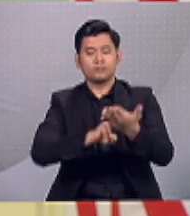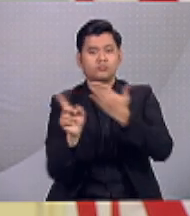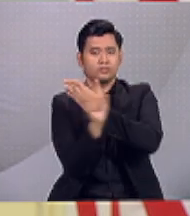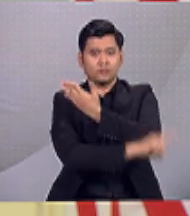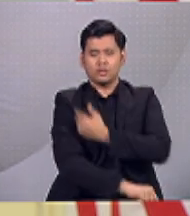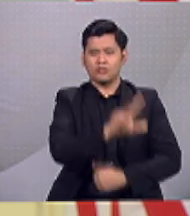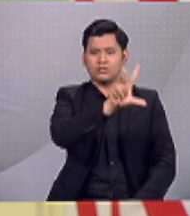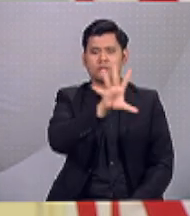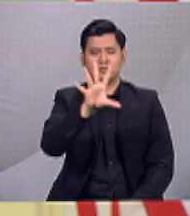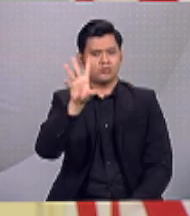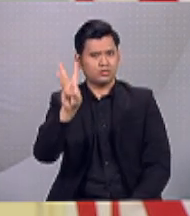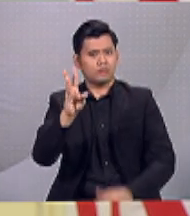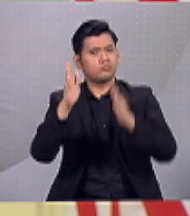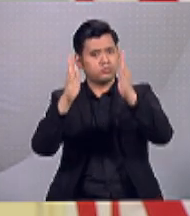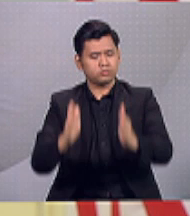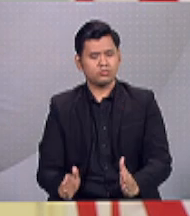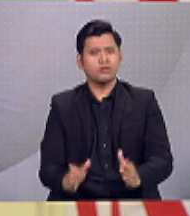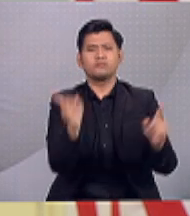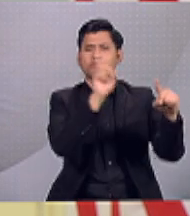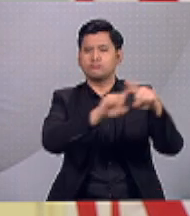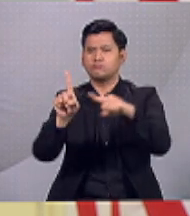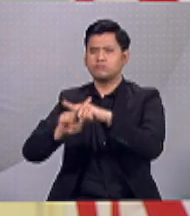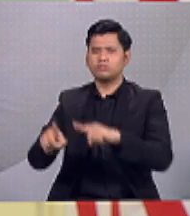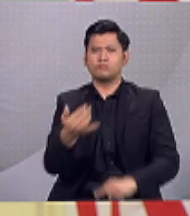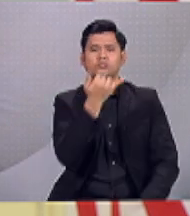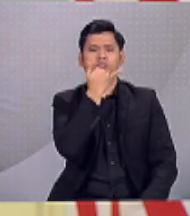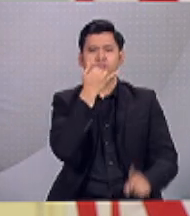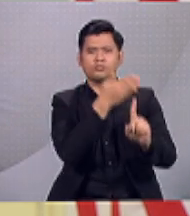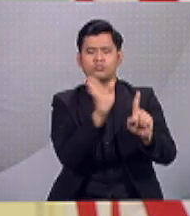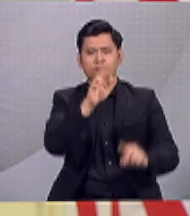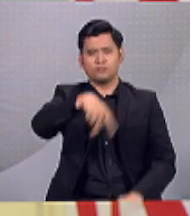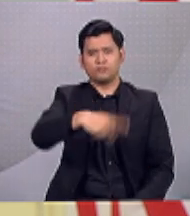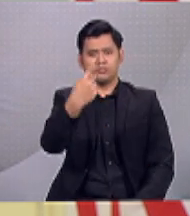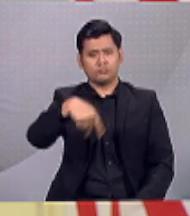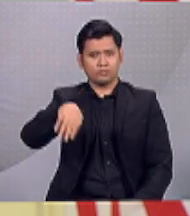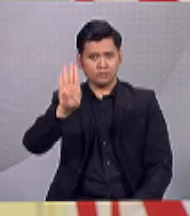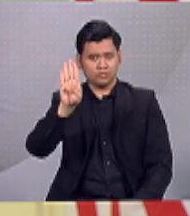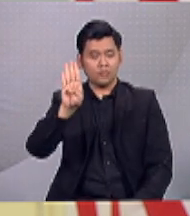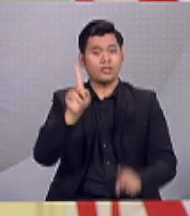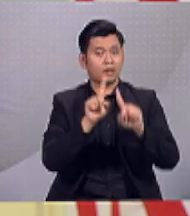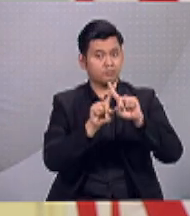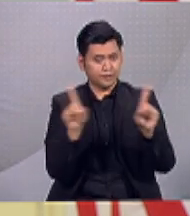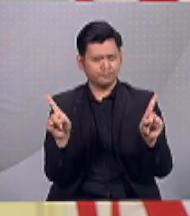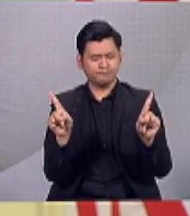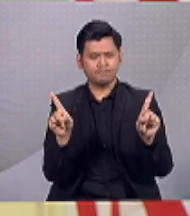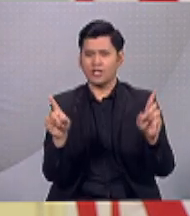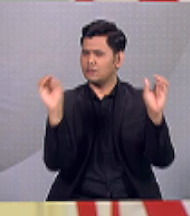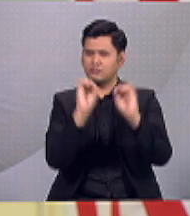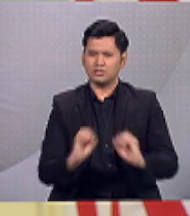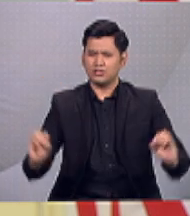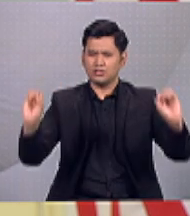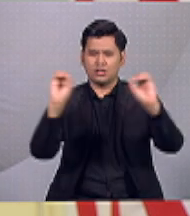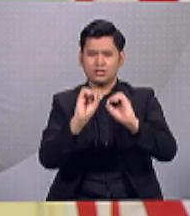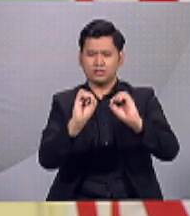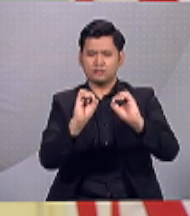356 individu di atas pelbagai kesalahan engkar arahan PKPB, walau bagaimanapun tiada